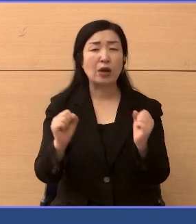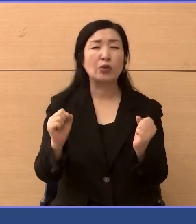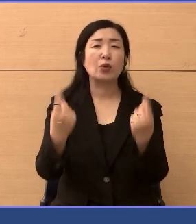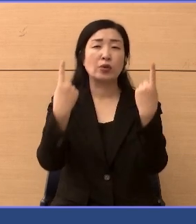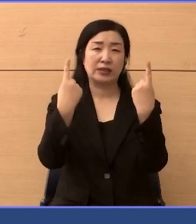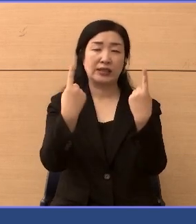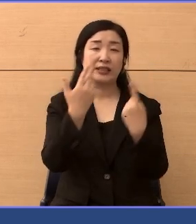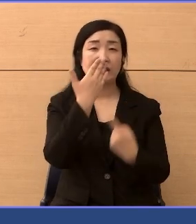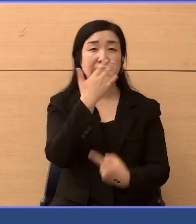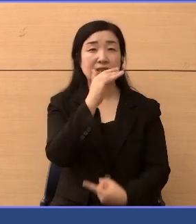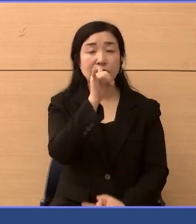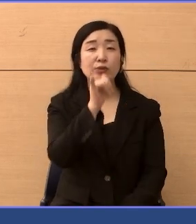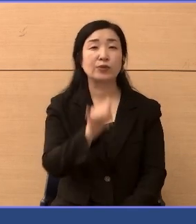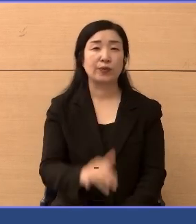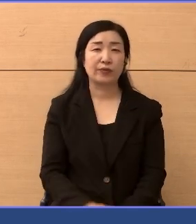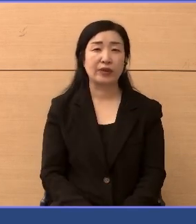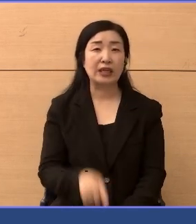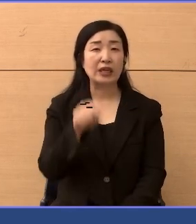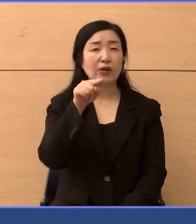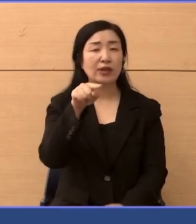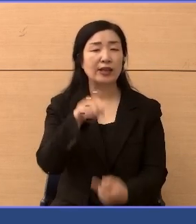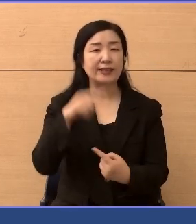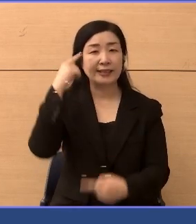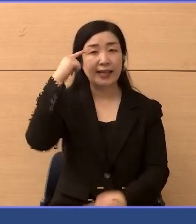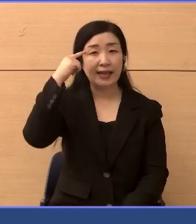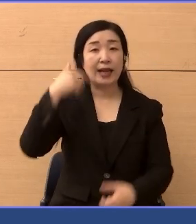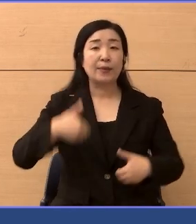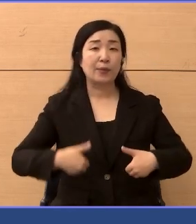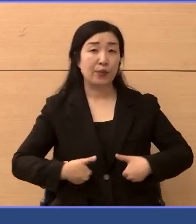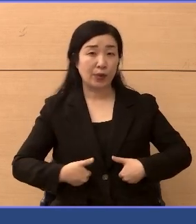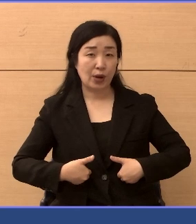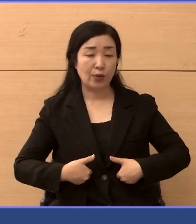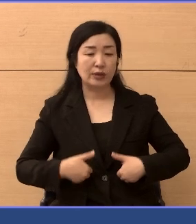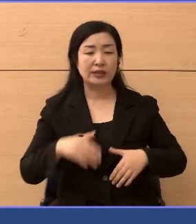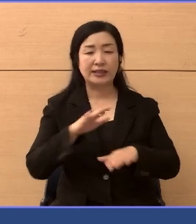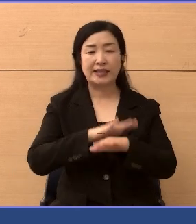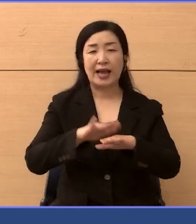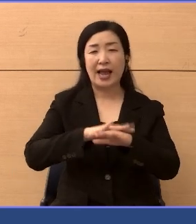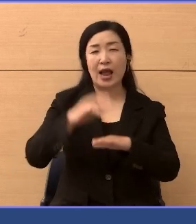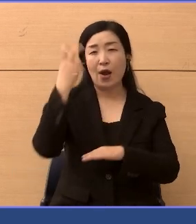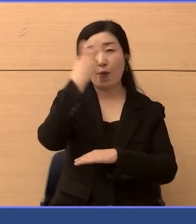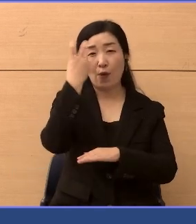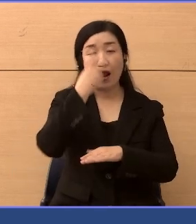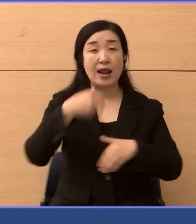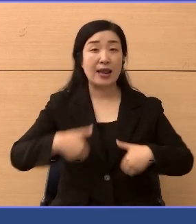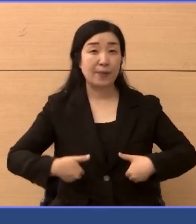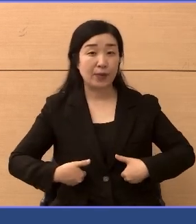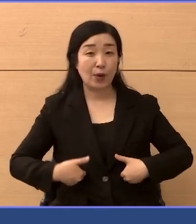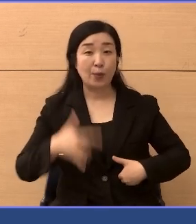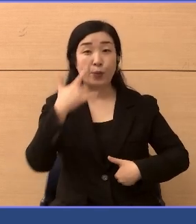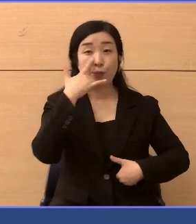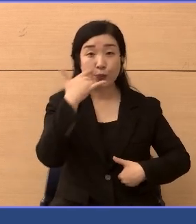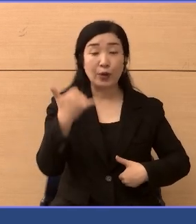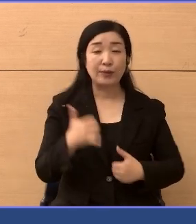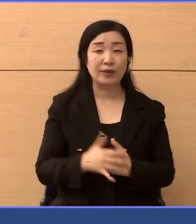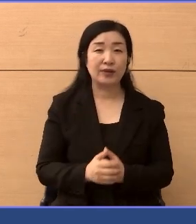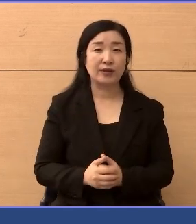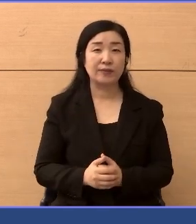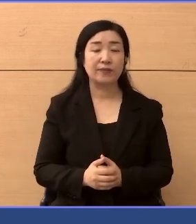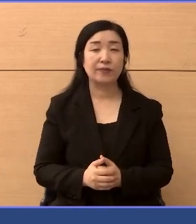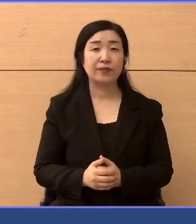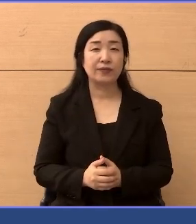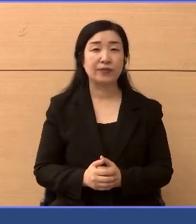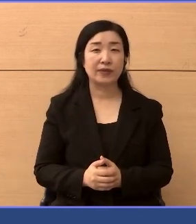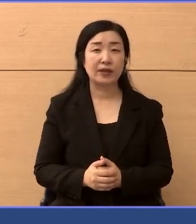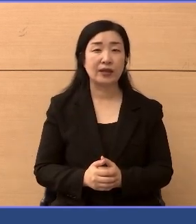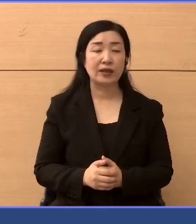동반되는 경우가 and 많고 managed 이 점을 우리가 appropriately, and 인지하고 parents 제대로 have a 관리할 필요가 critical role 있습니다. in 부모님들은 bringing these 여기에 symptoms 있어서